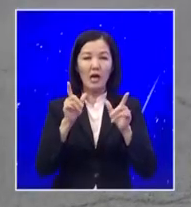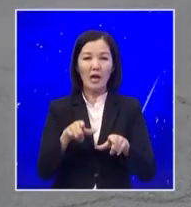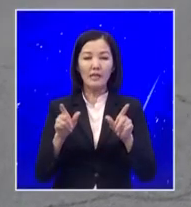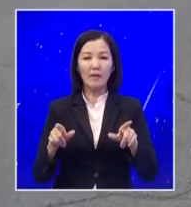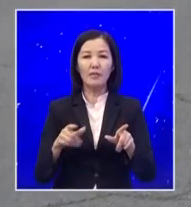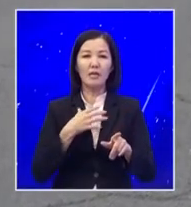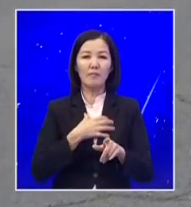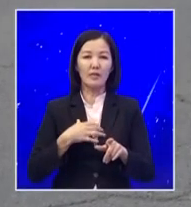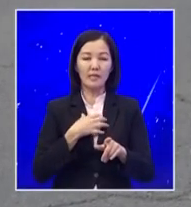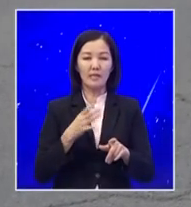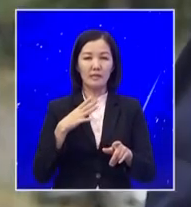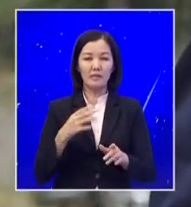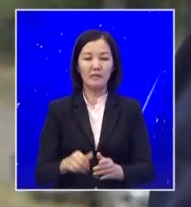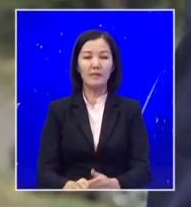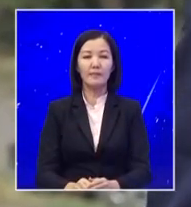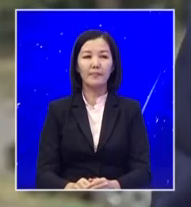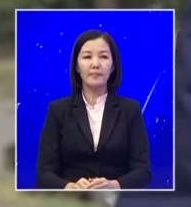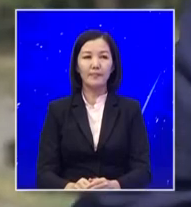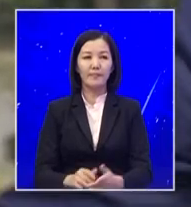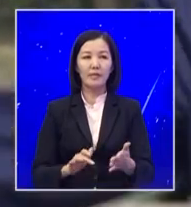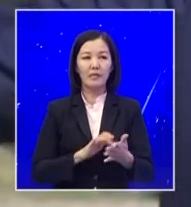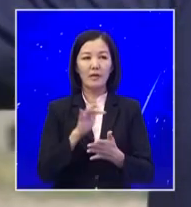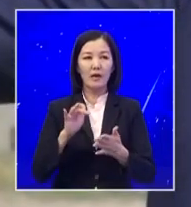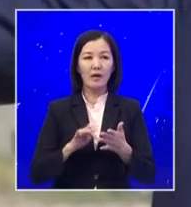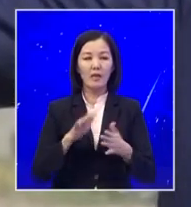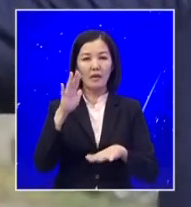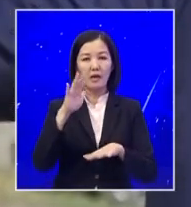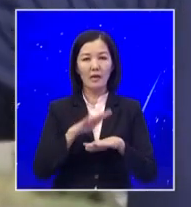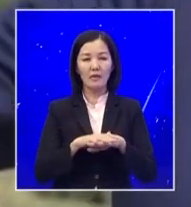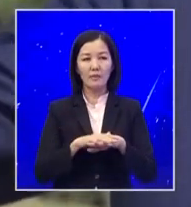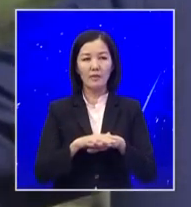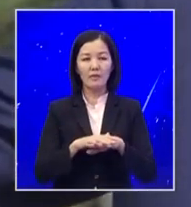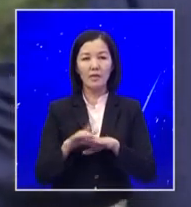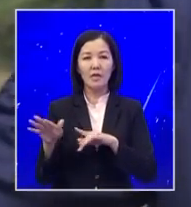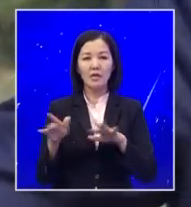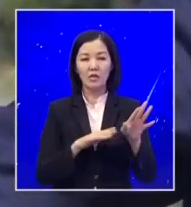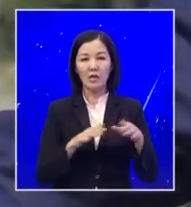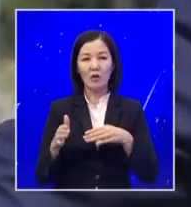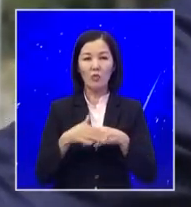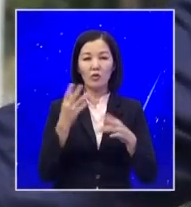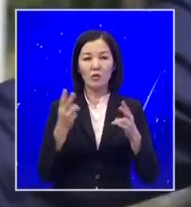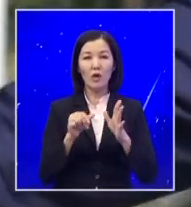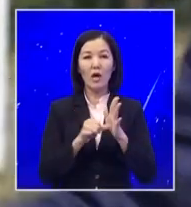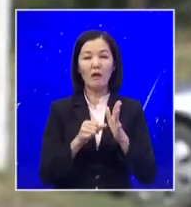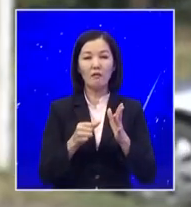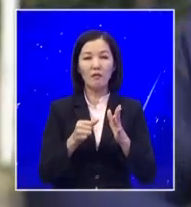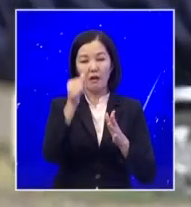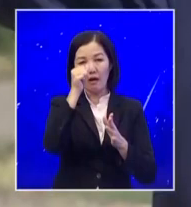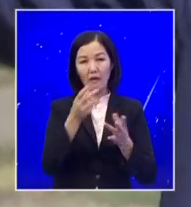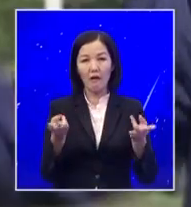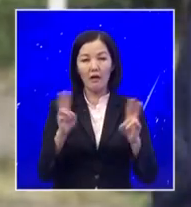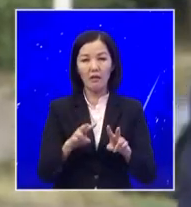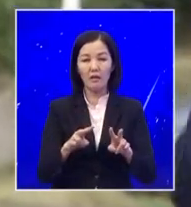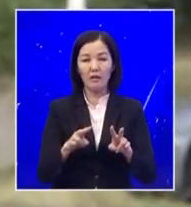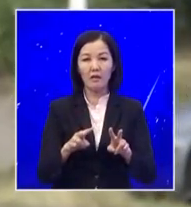да мазасын қашырған. Қаланың әкімі, сіз шара қолданыңыз. Жол қанша болды, жалтыр, алтай жай, шаң тозан, машина